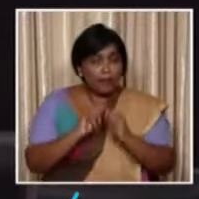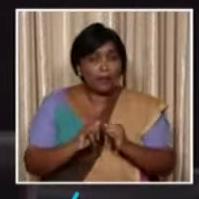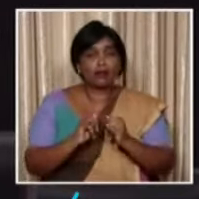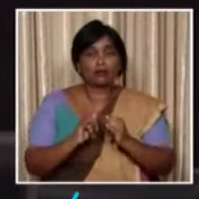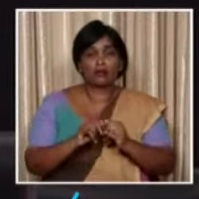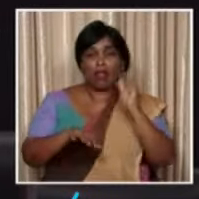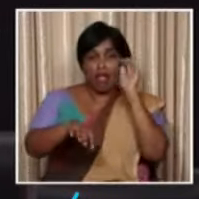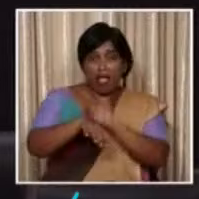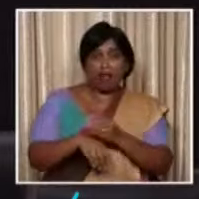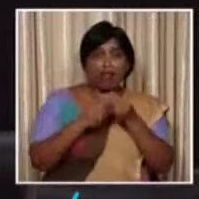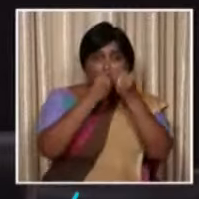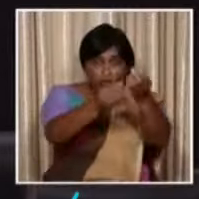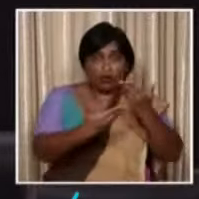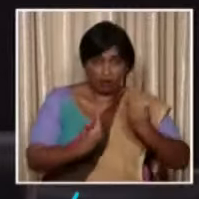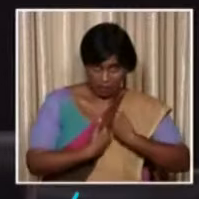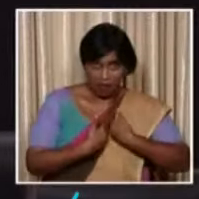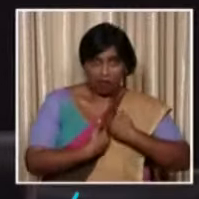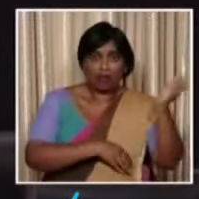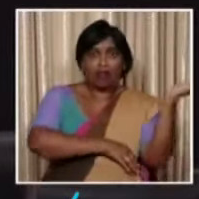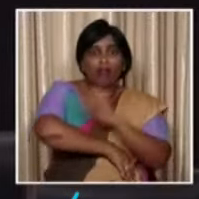වංචාව අල්ලලා දුන්න මටද